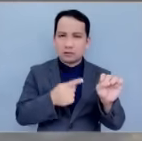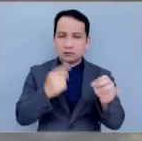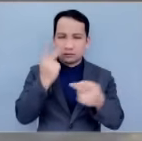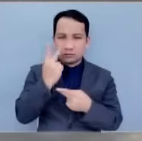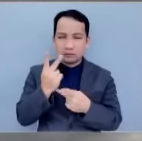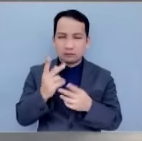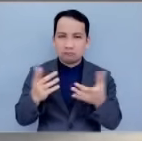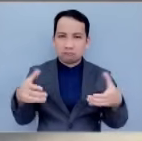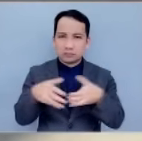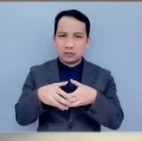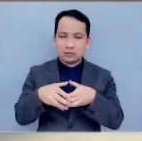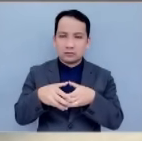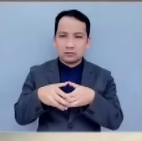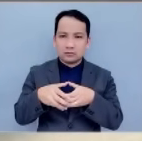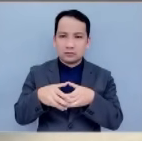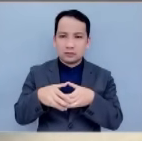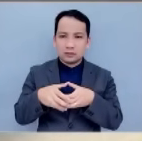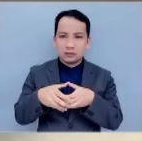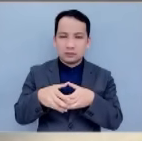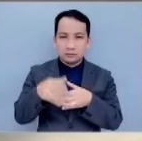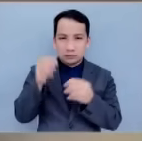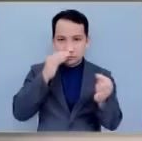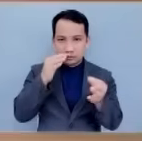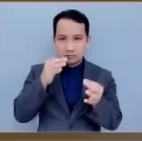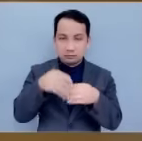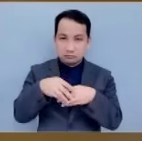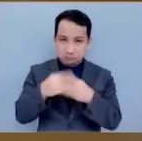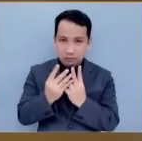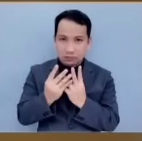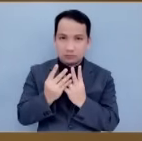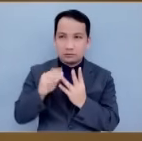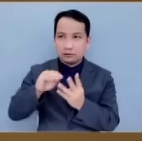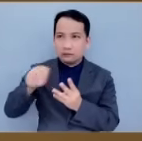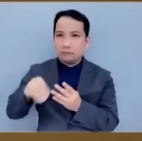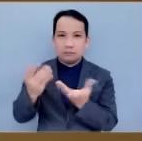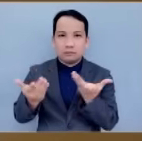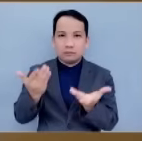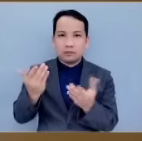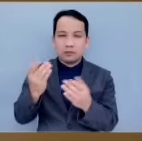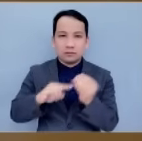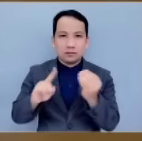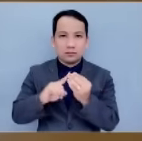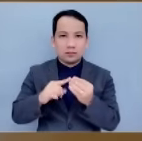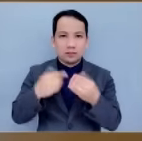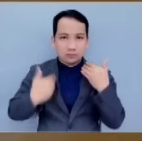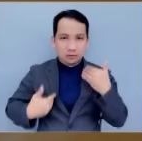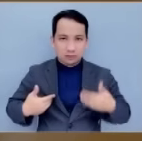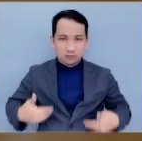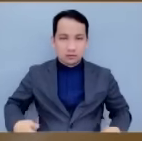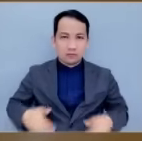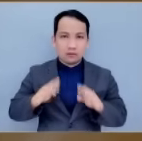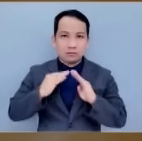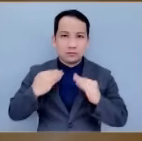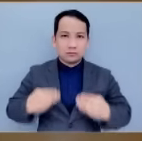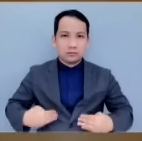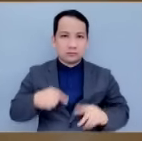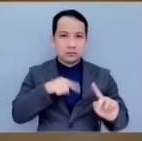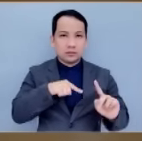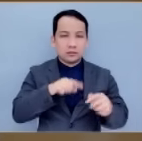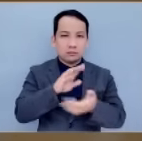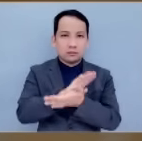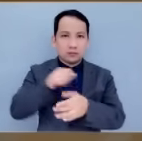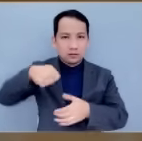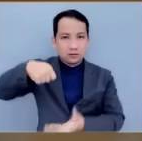sindikato ng illegal na pasugalan ang nasa likod nito. Kasama ng pirapirasong bahagi ng katawan, nakita ang isang paper bag na